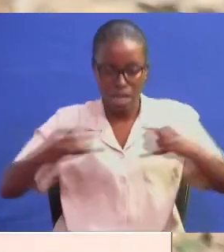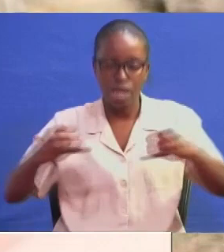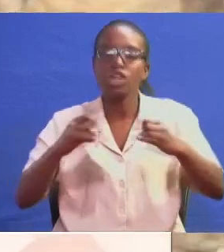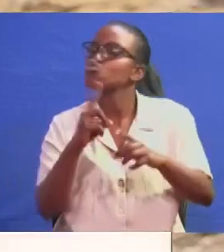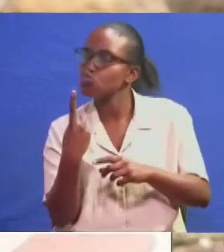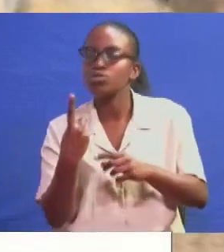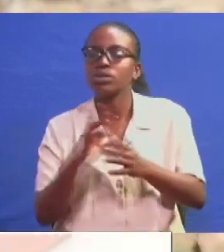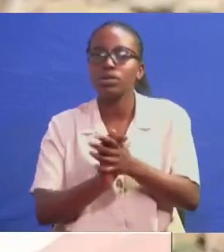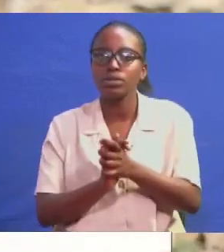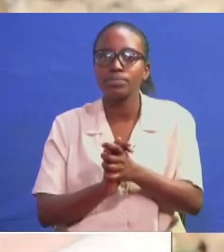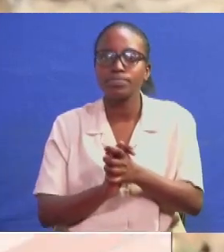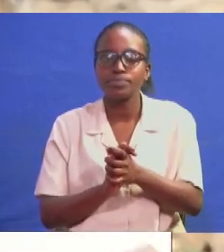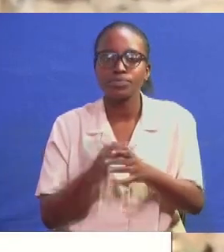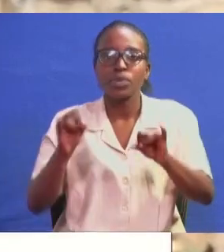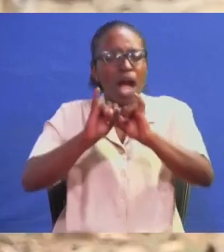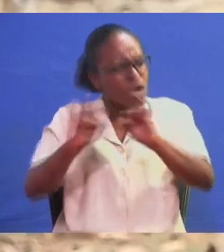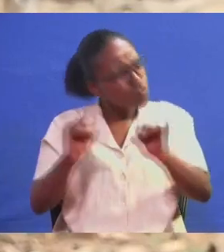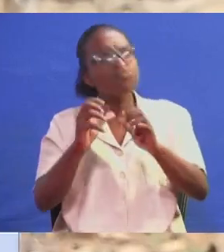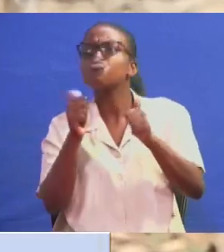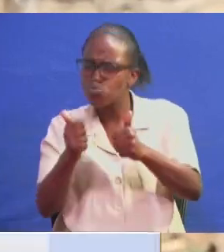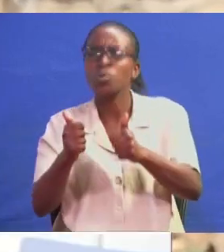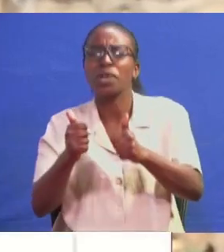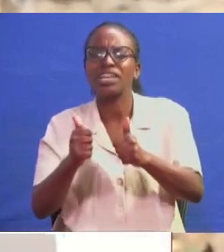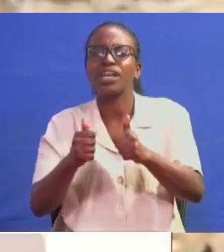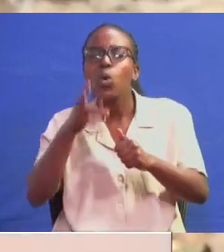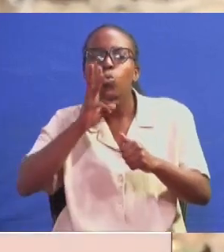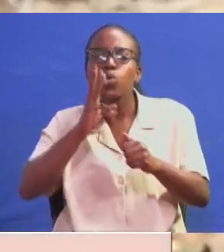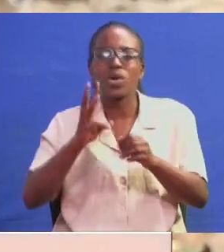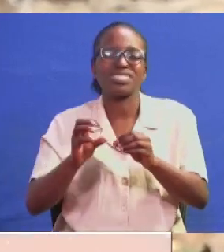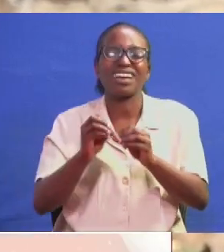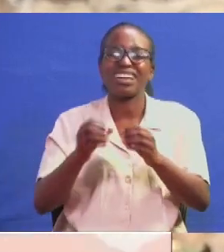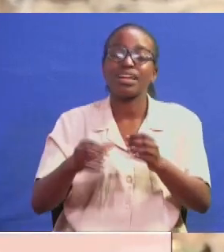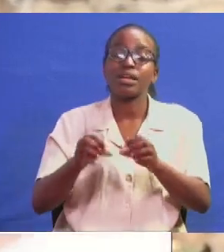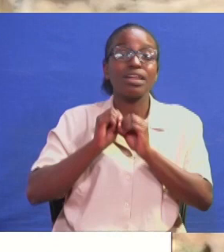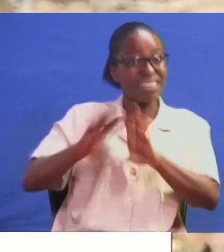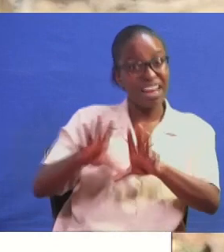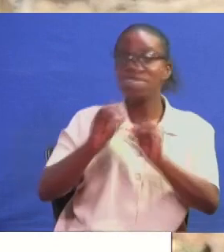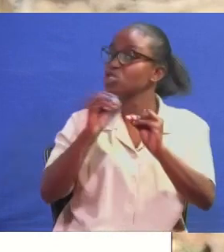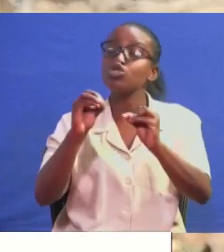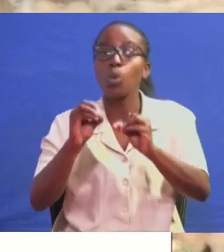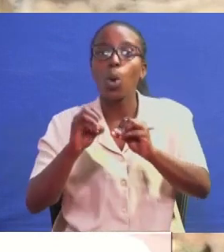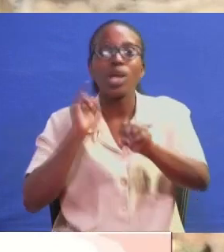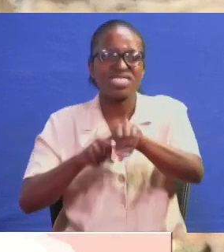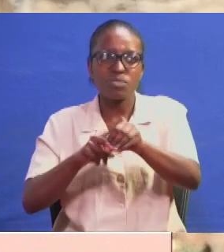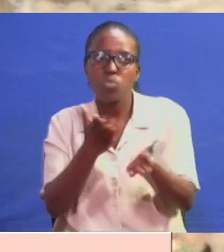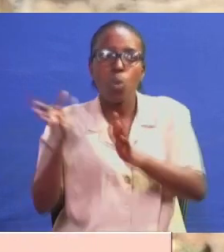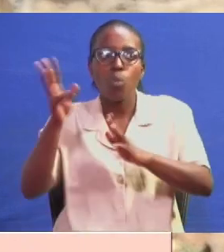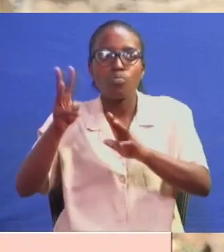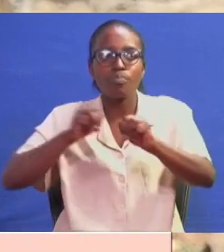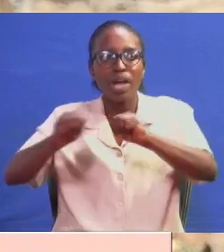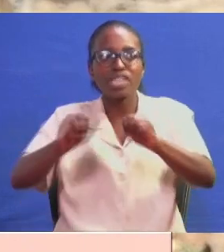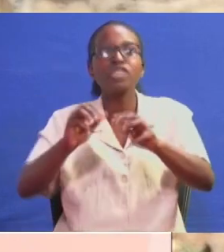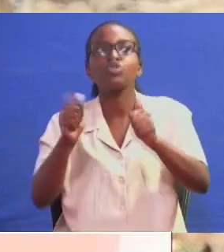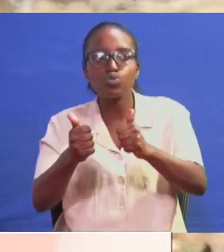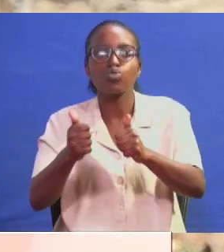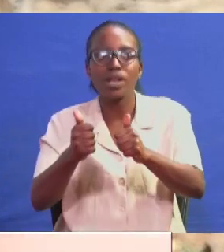tunahitaji tu maji. Maji yenye ni reliable, haikosi. Maji yenye ni ina management yenye at least iko